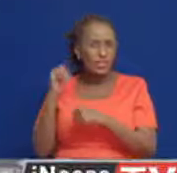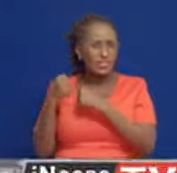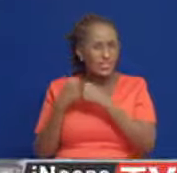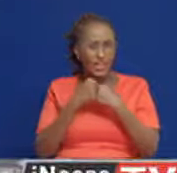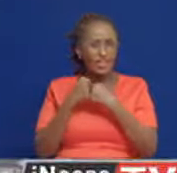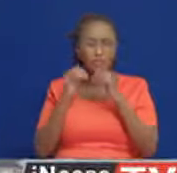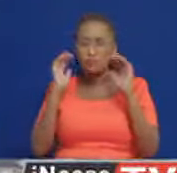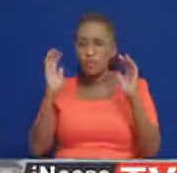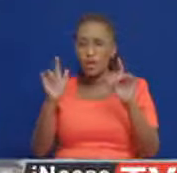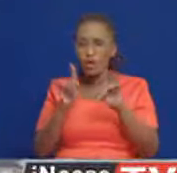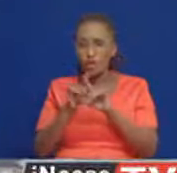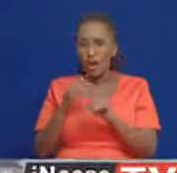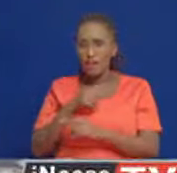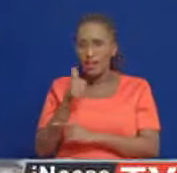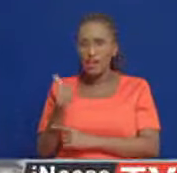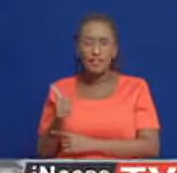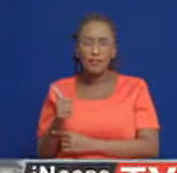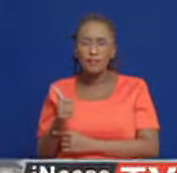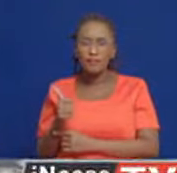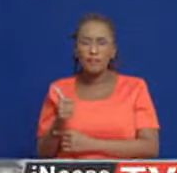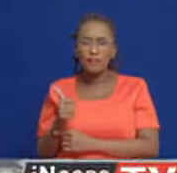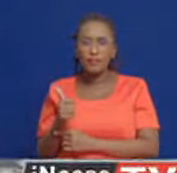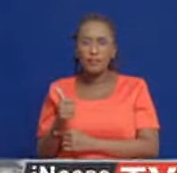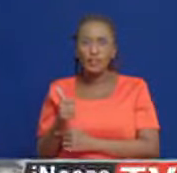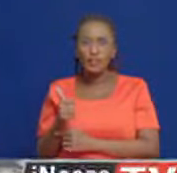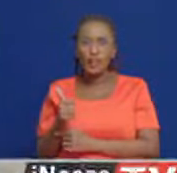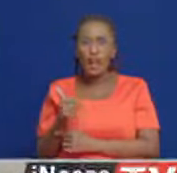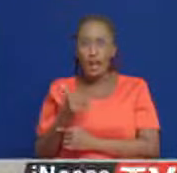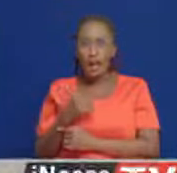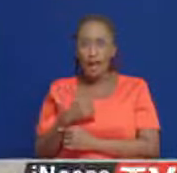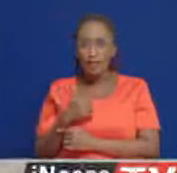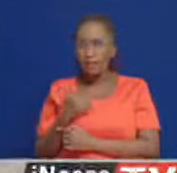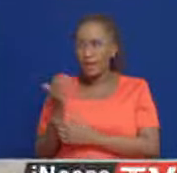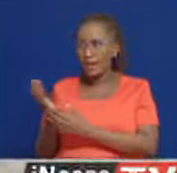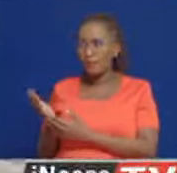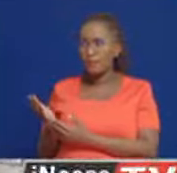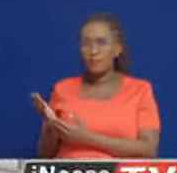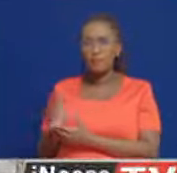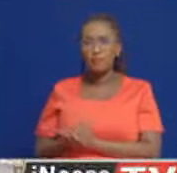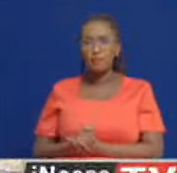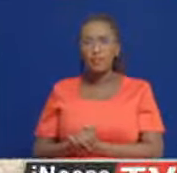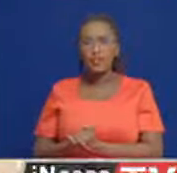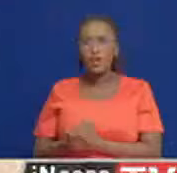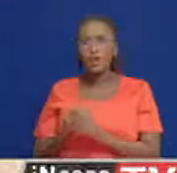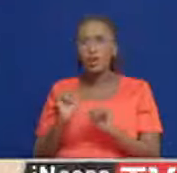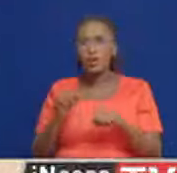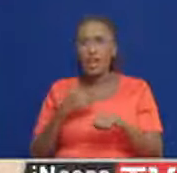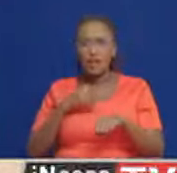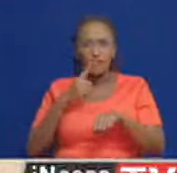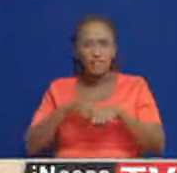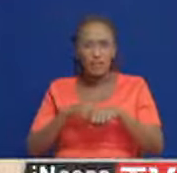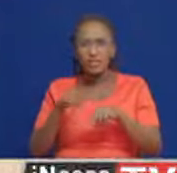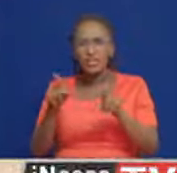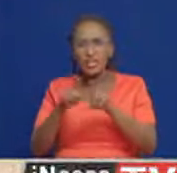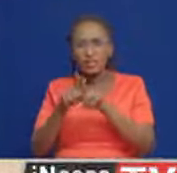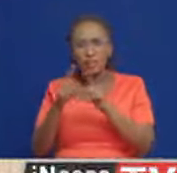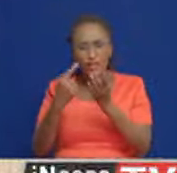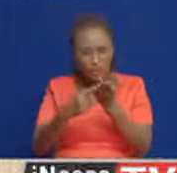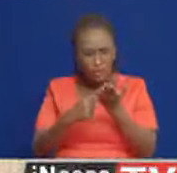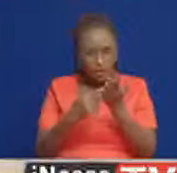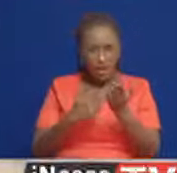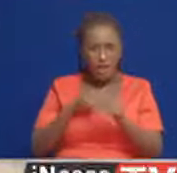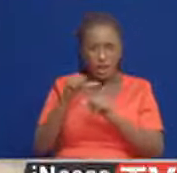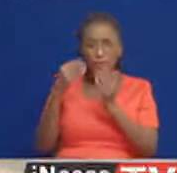Dr. Abraham Rugo, tulikuwa nawe papa hapa mwaka jana wakati tulikuwa na mjadala kama huu huu wa mswada wa